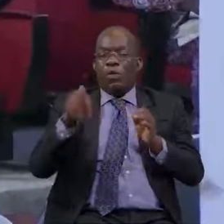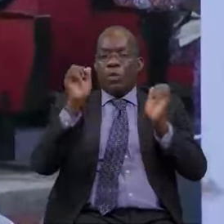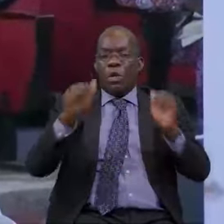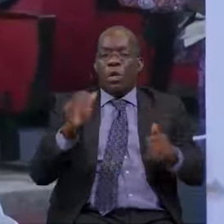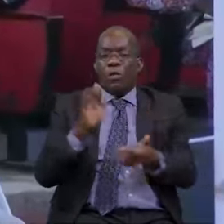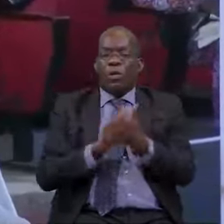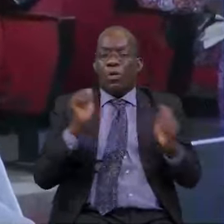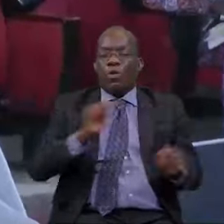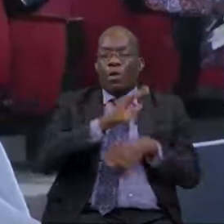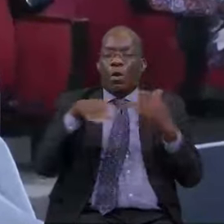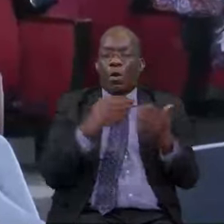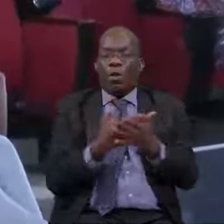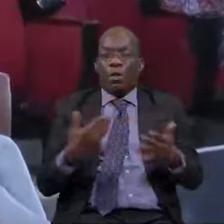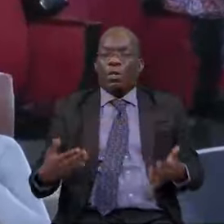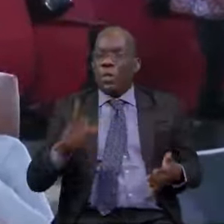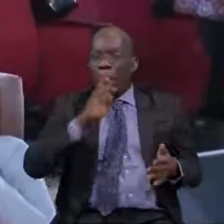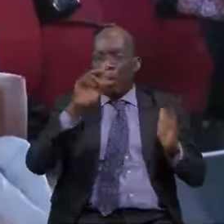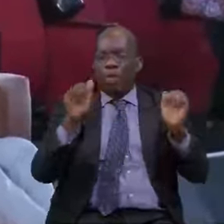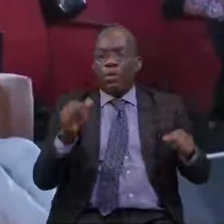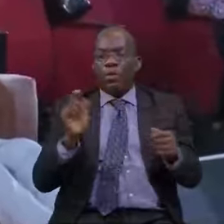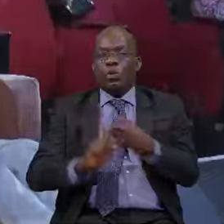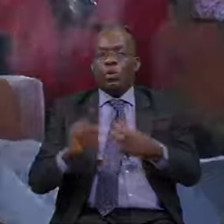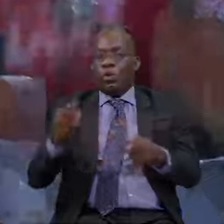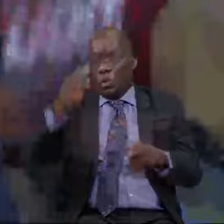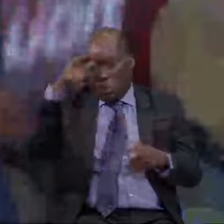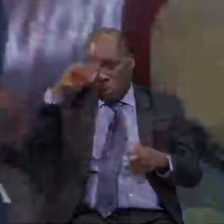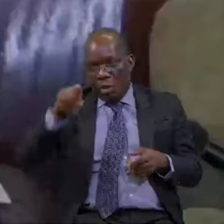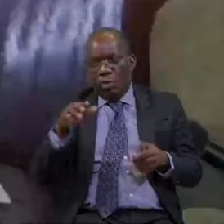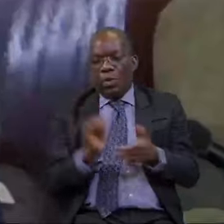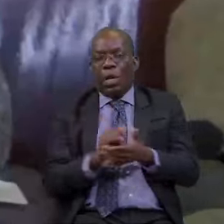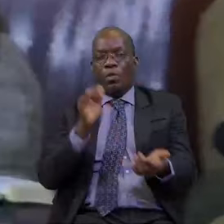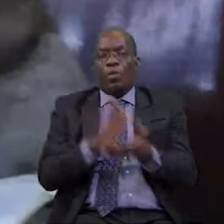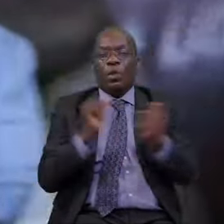tout est possible à celui qui croit.